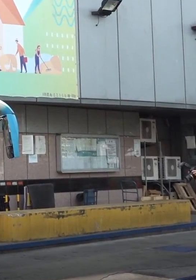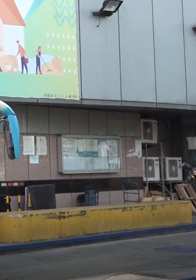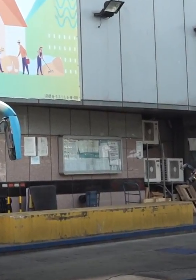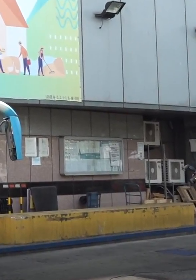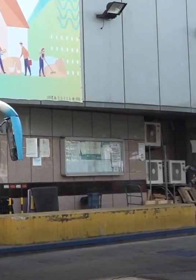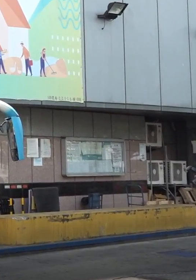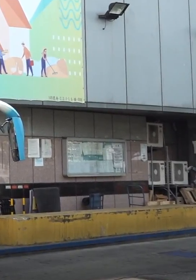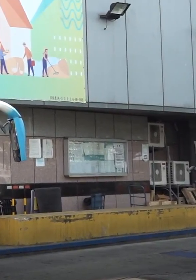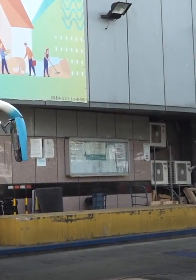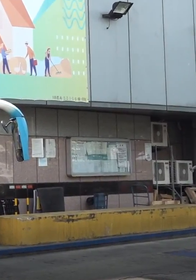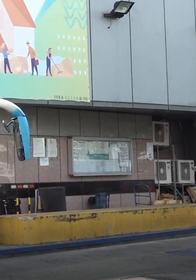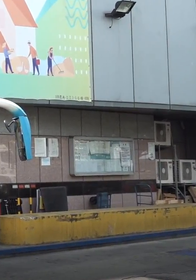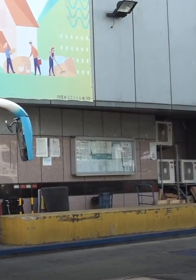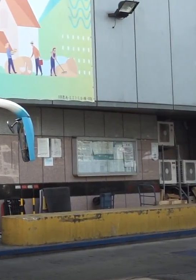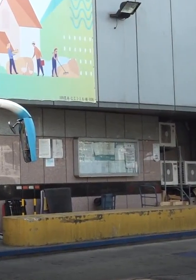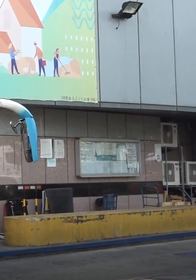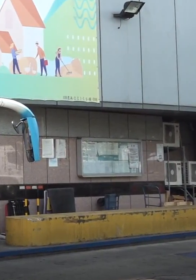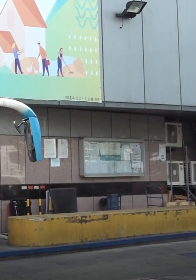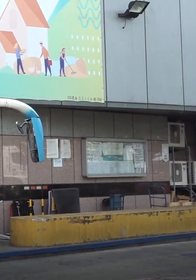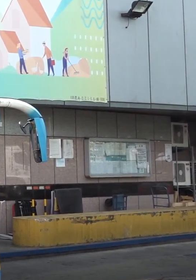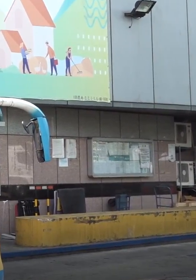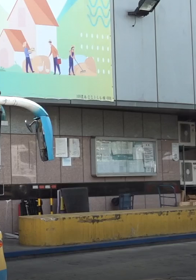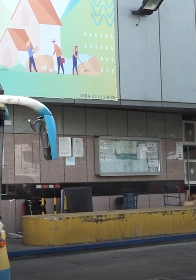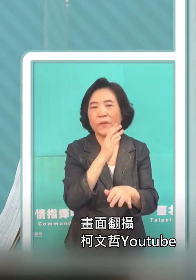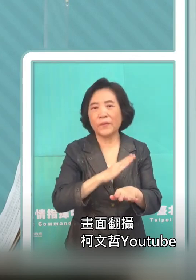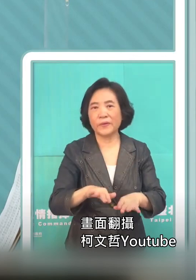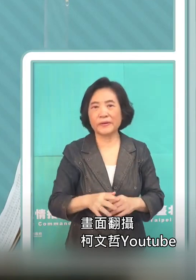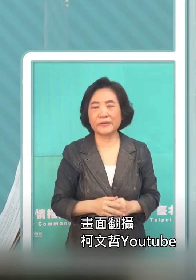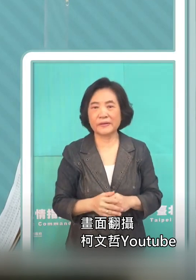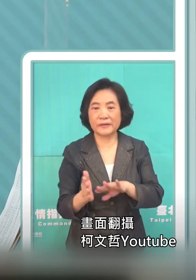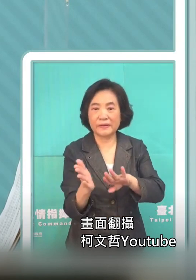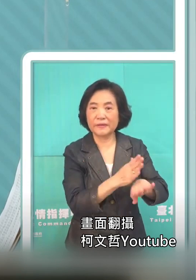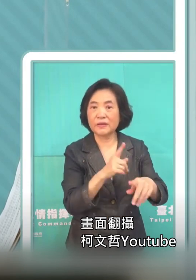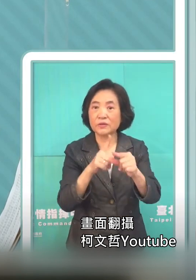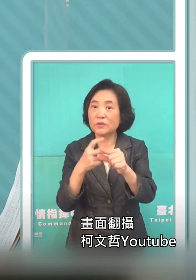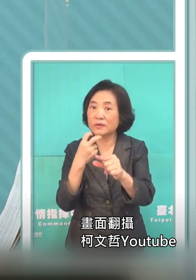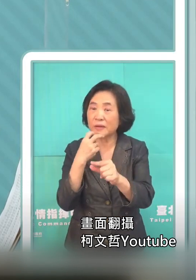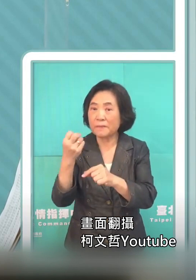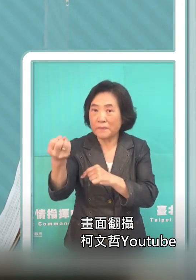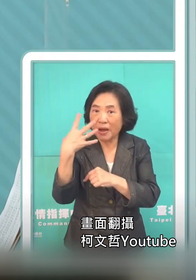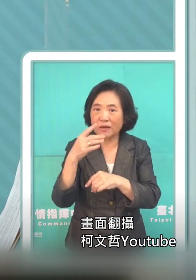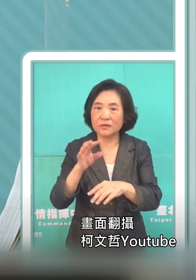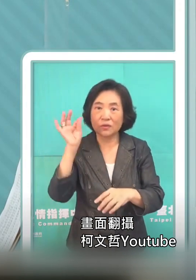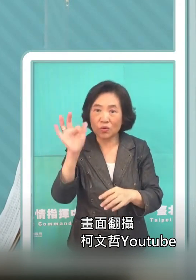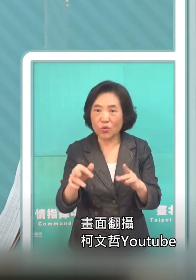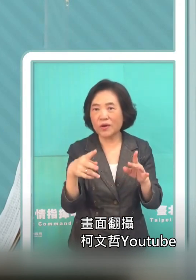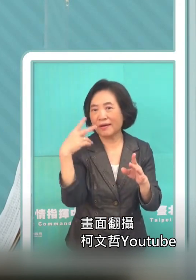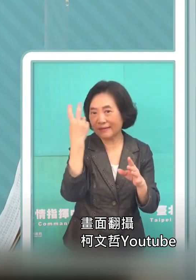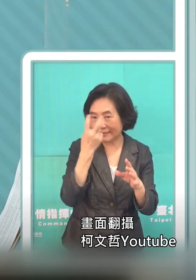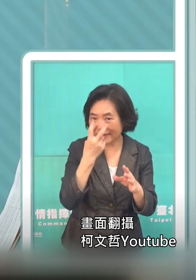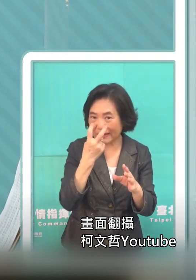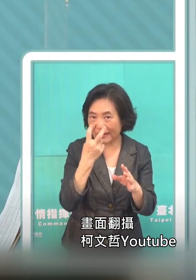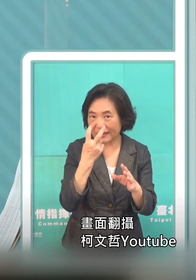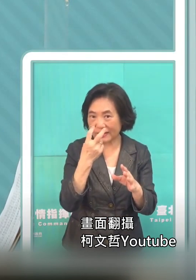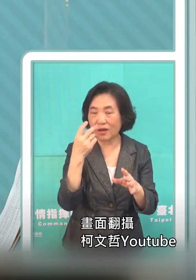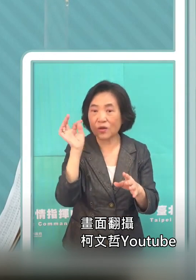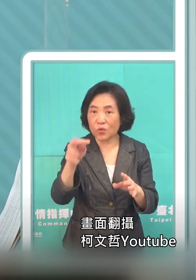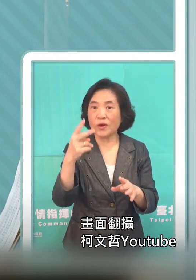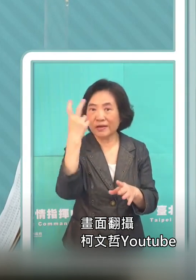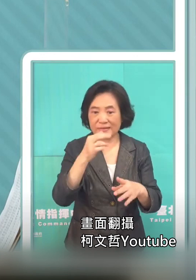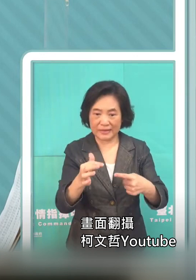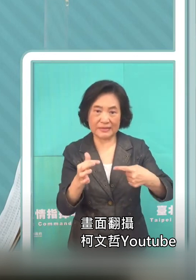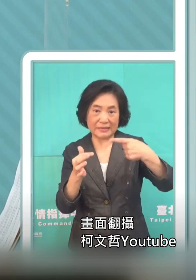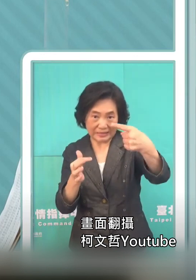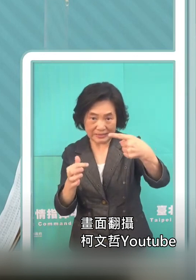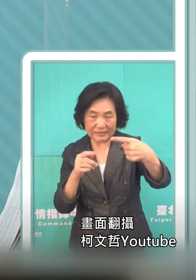阳性率0.34。并没有感染特别多的情况。 中央要求的是快筛阴性证明才能够进场，所以